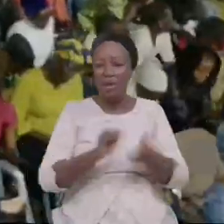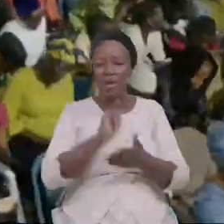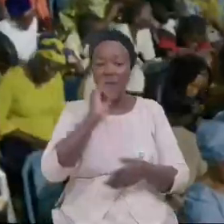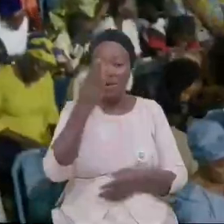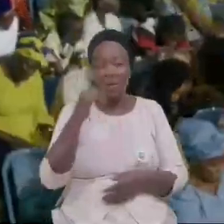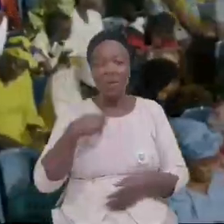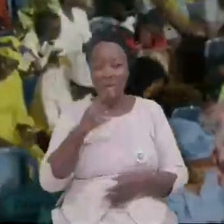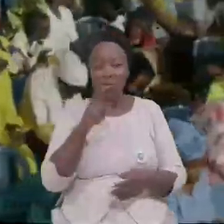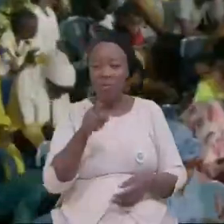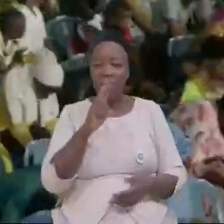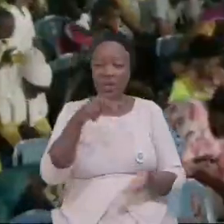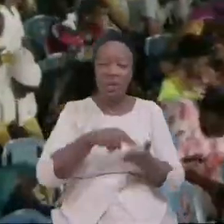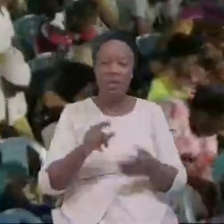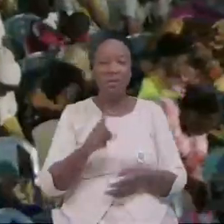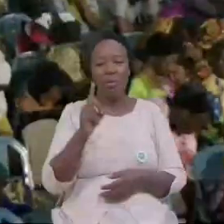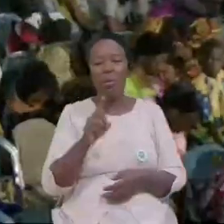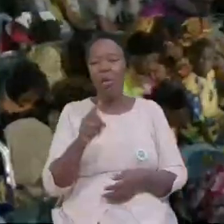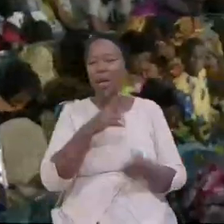Pourquoi tu es debout quand nous prions?